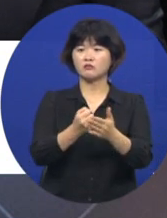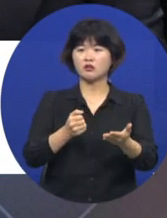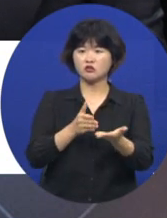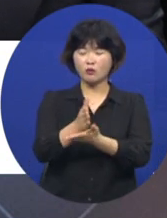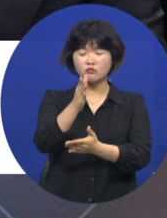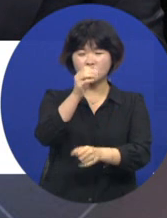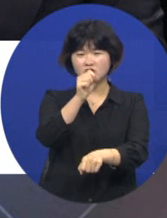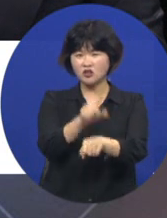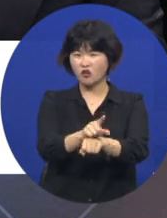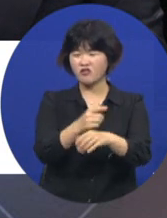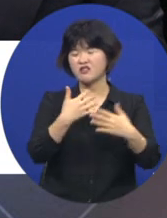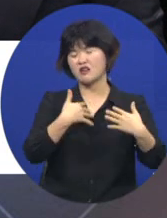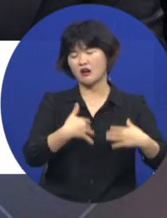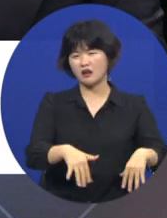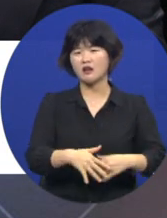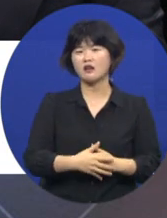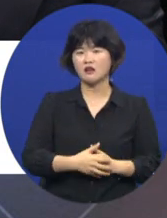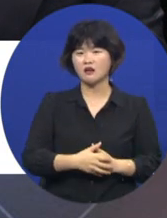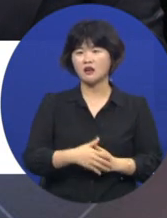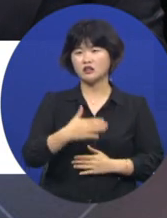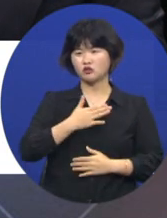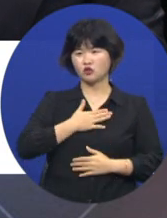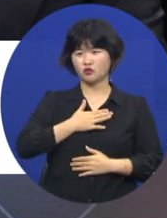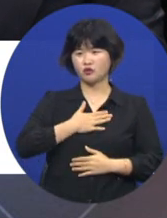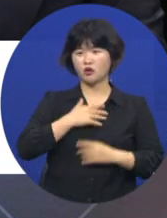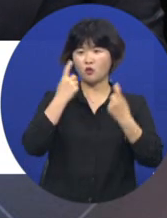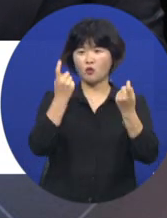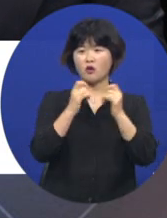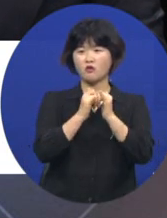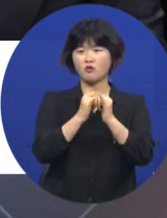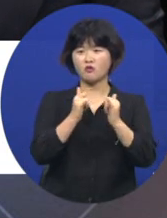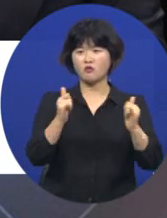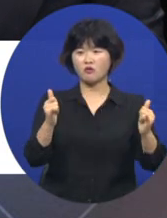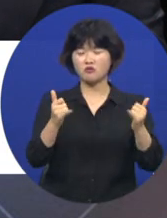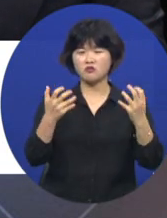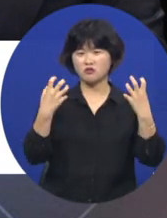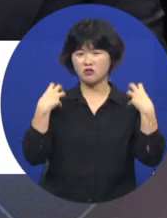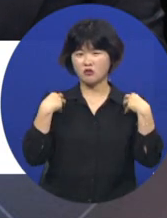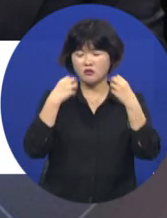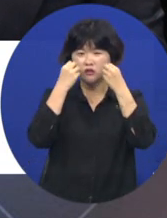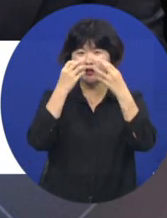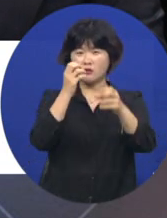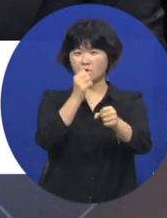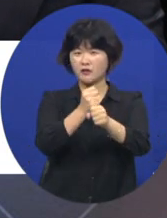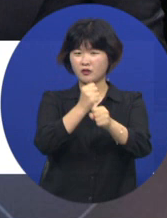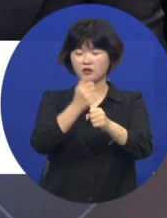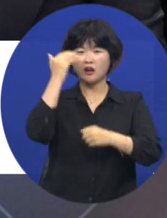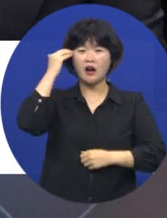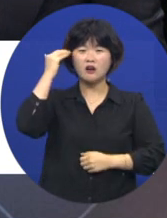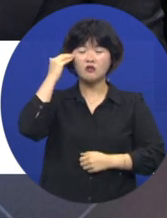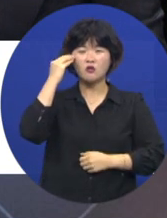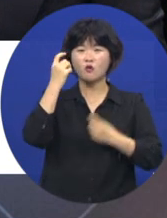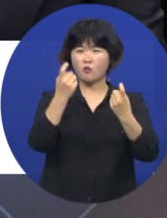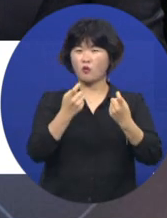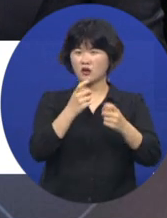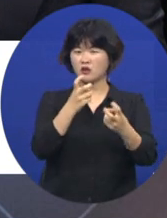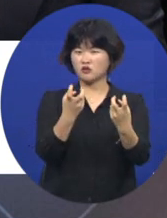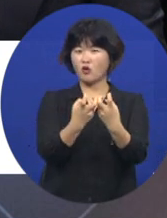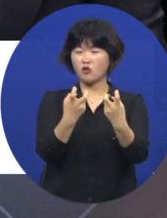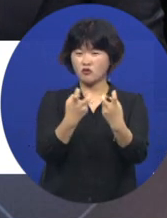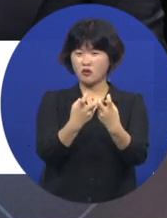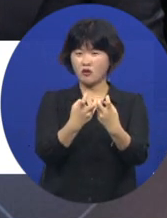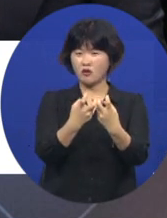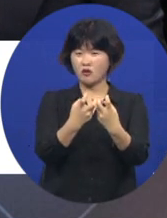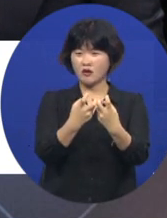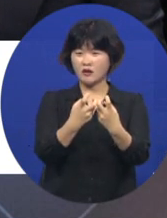전문성이 약합니다. 저는 관광청을 신설해서 대한민국 관광 전략의